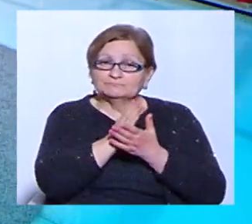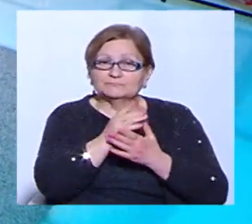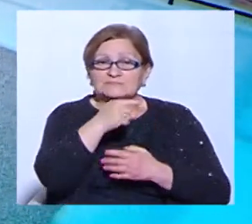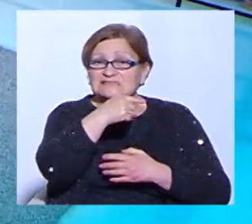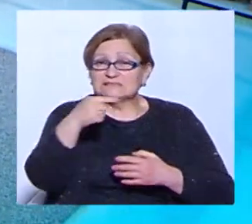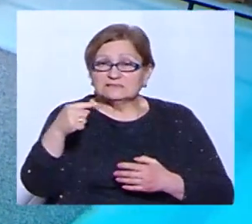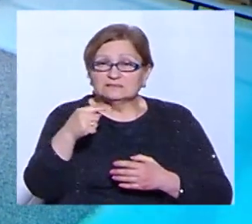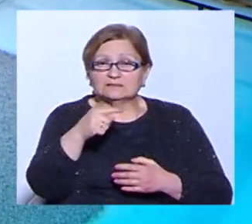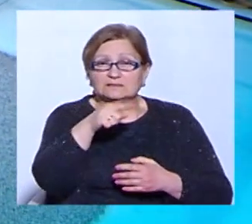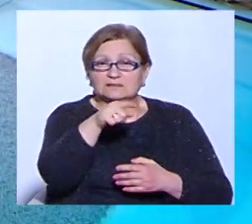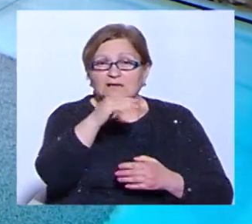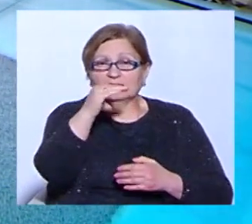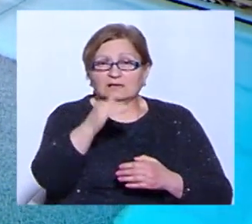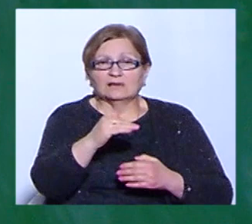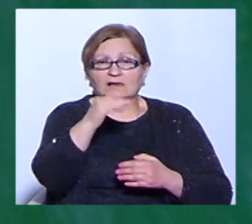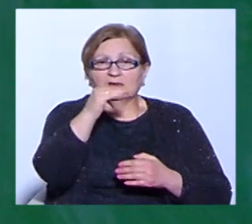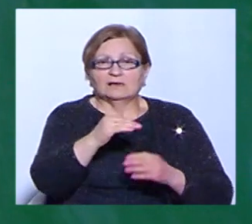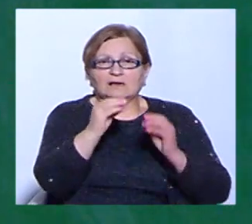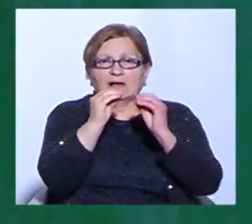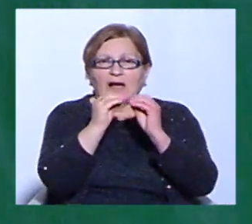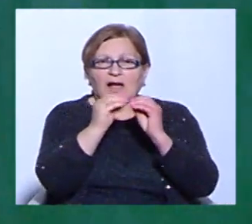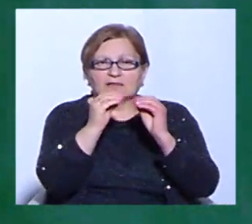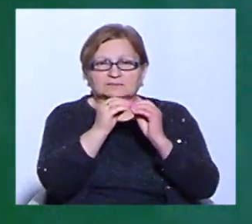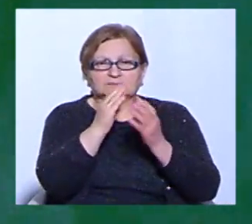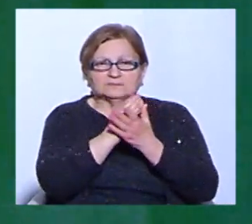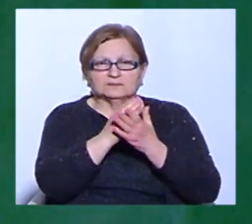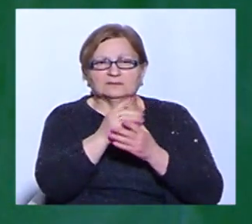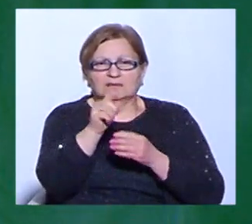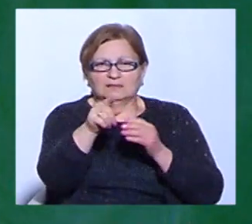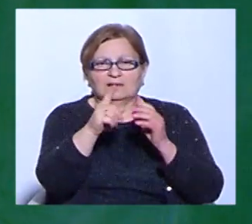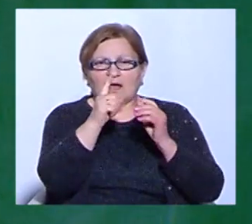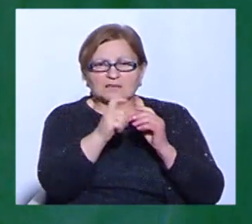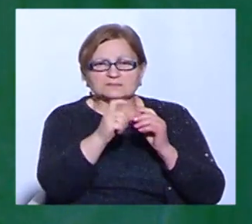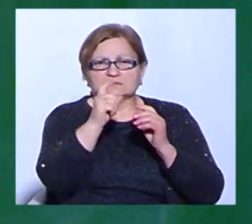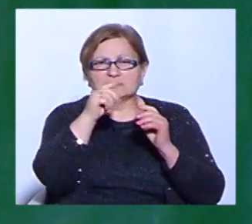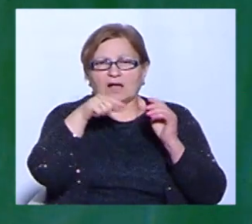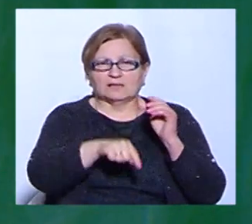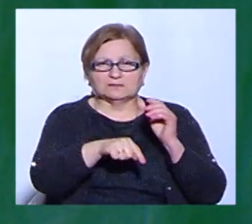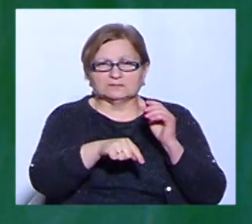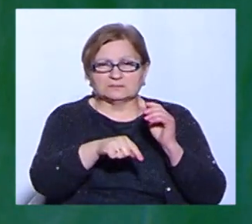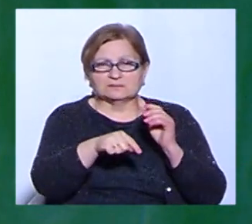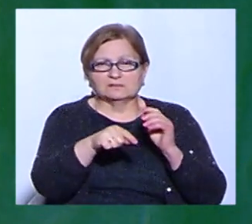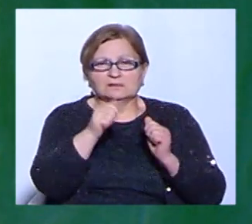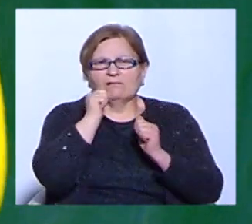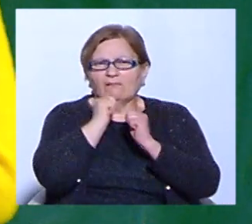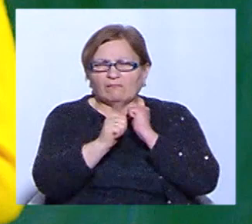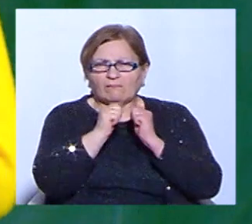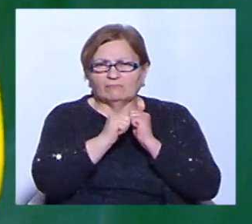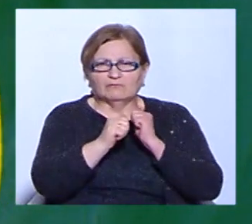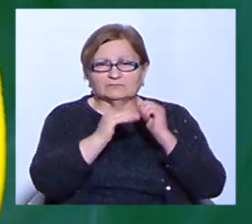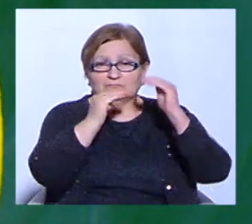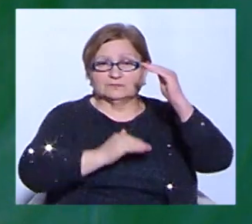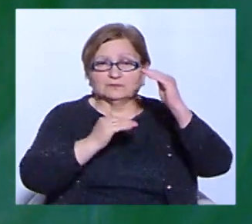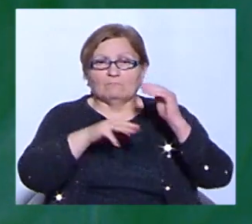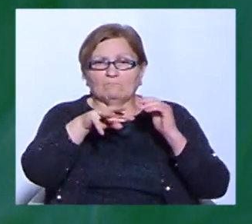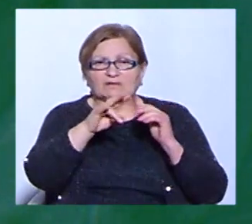წილადი, რომელსაც მნიშვნელში აქვს 10-ის ჯერადები. 10, 100, 1000 და ასე შემდეგ. ყოველთვის მნიშვნელში